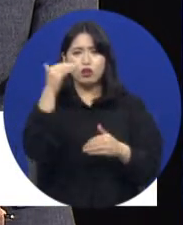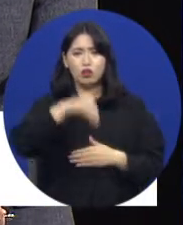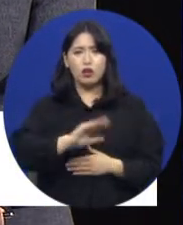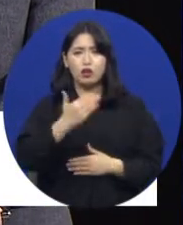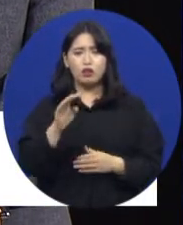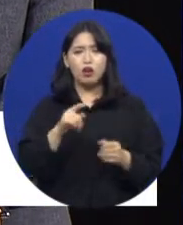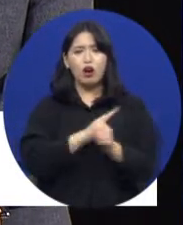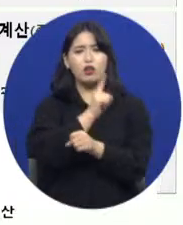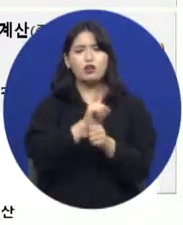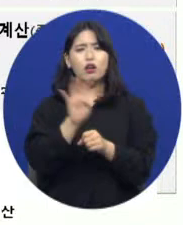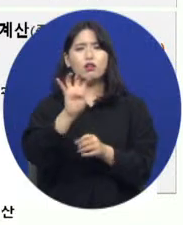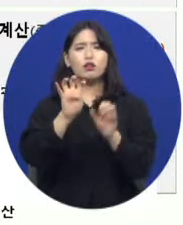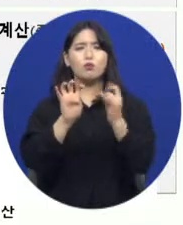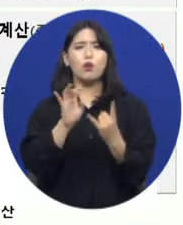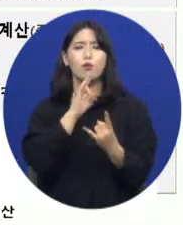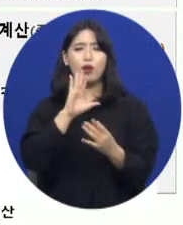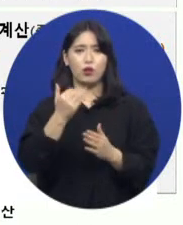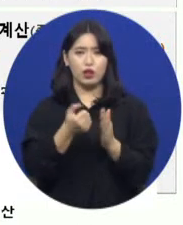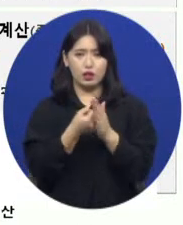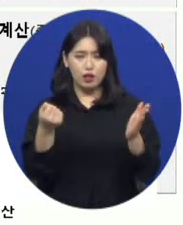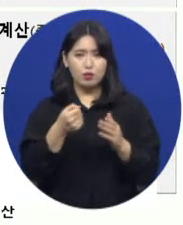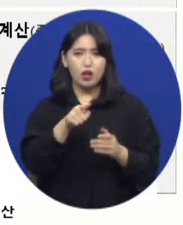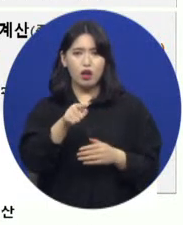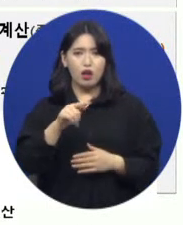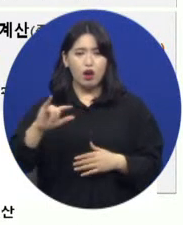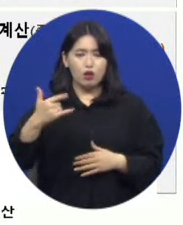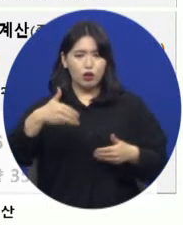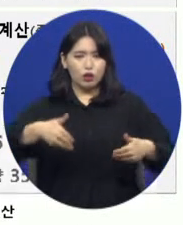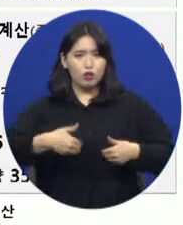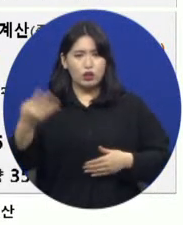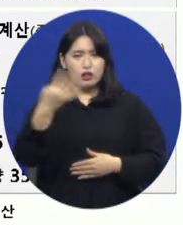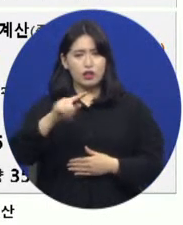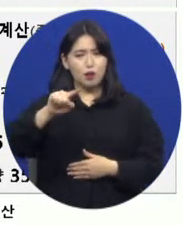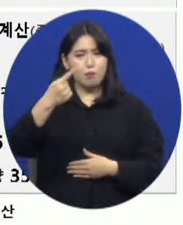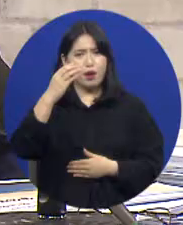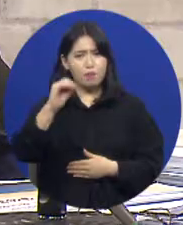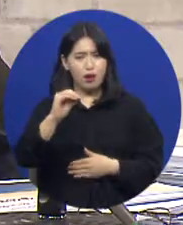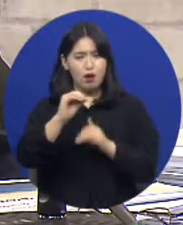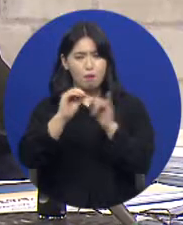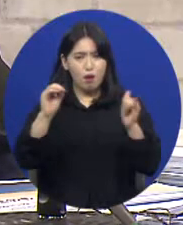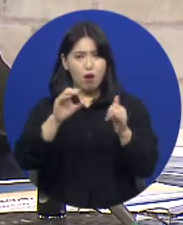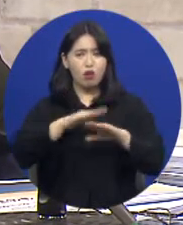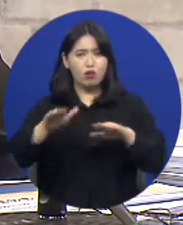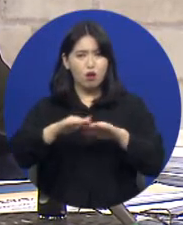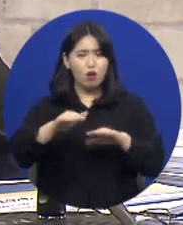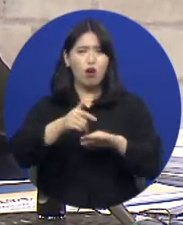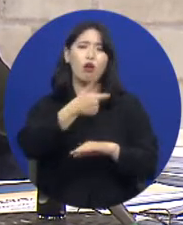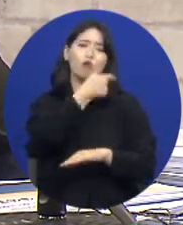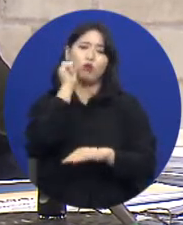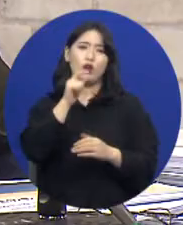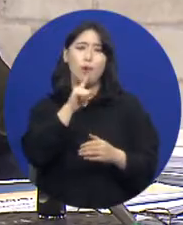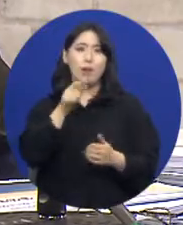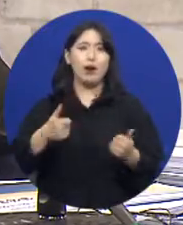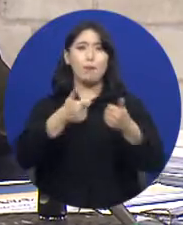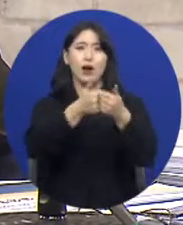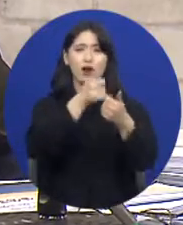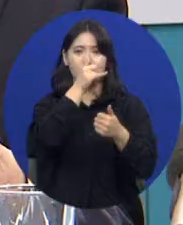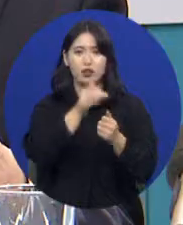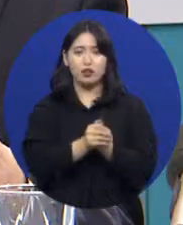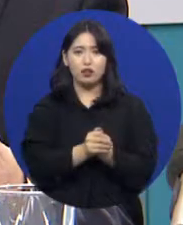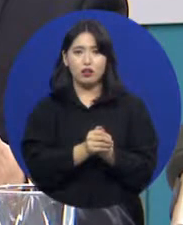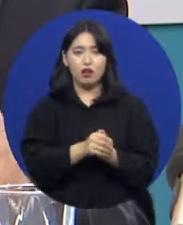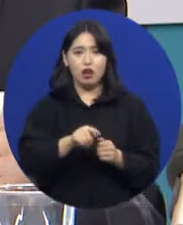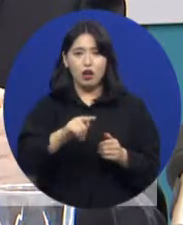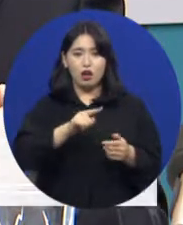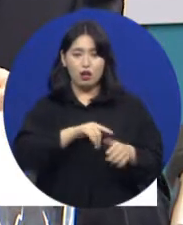40회 에 그치기 때문에 장내에 제주지역 여객 쇼 인 4천 100만 명을 처리하기에는 역부족이라고 맞섰습니다 배치할